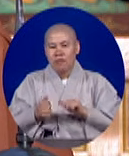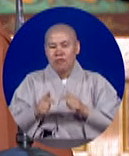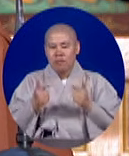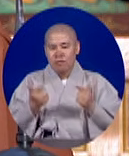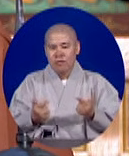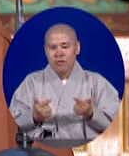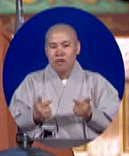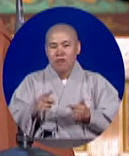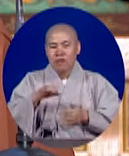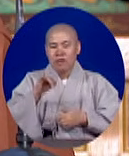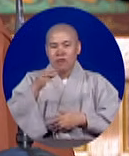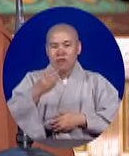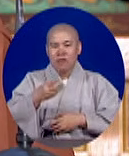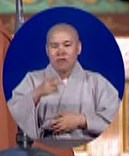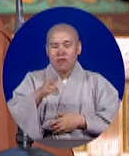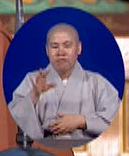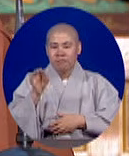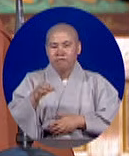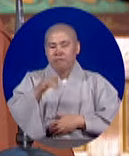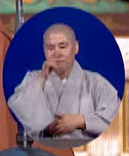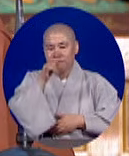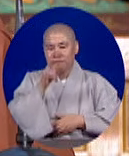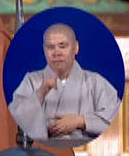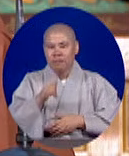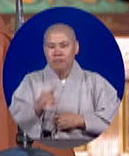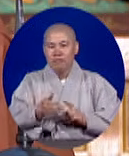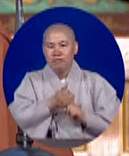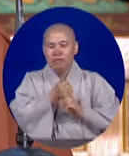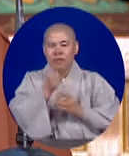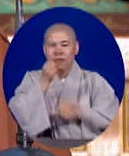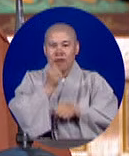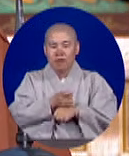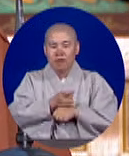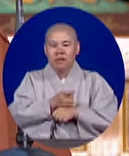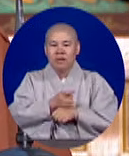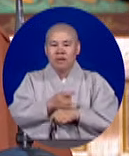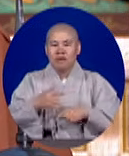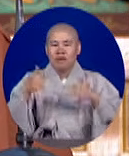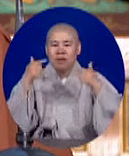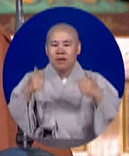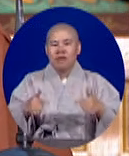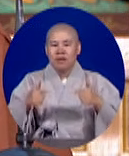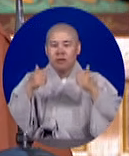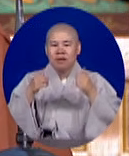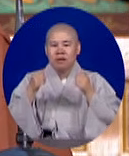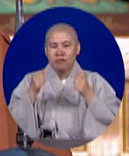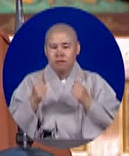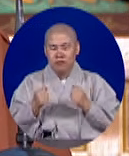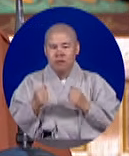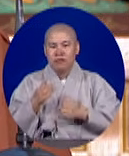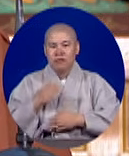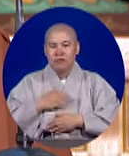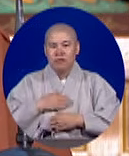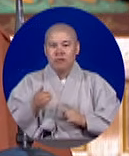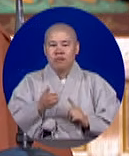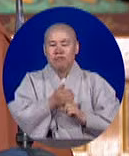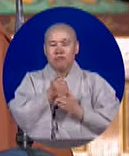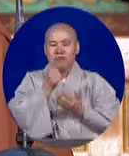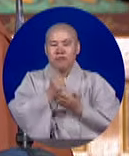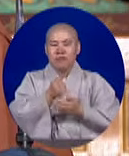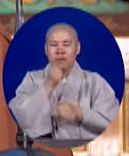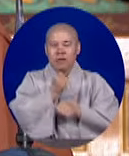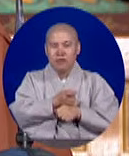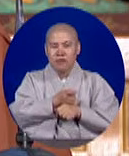있다고요. 그 불성은 상주인 거예요. 그럼 나는 불성이다.